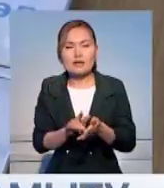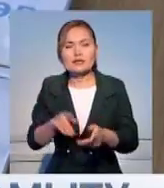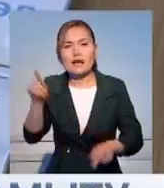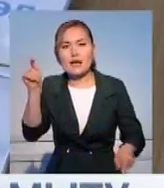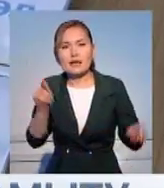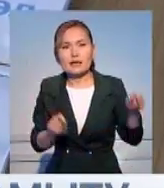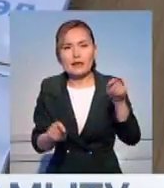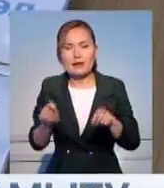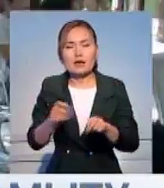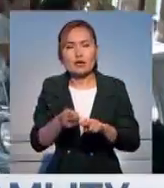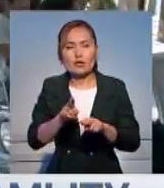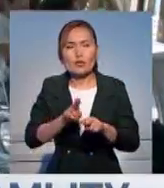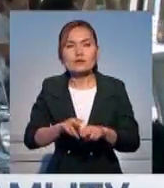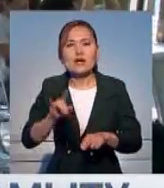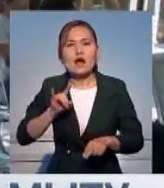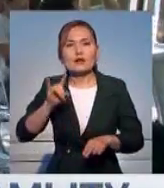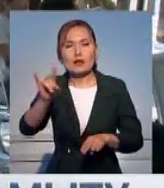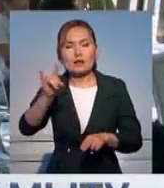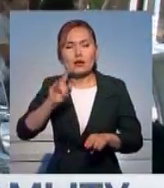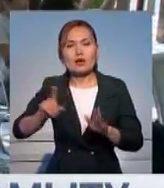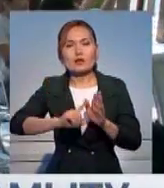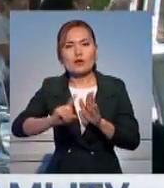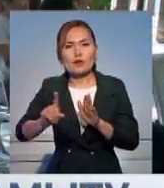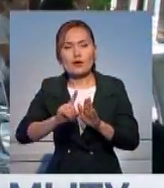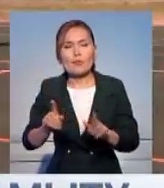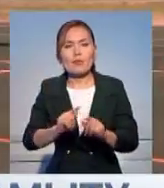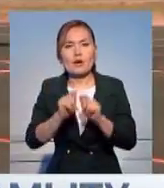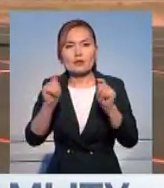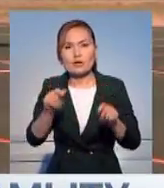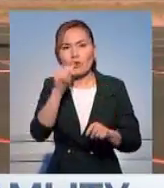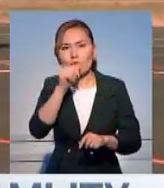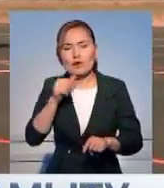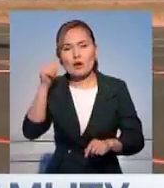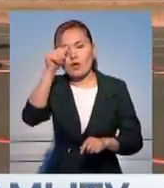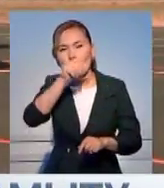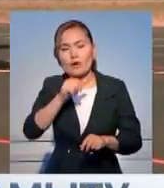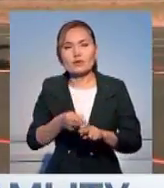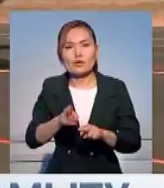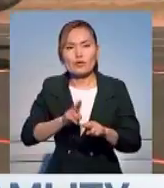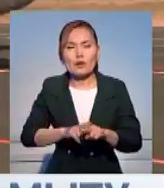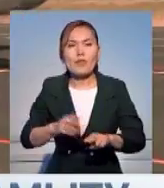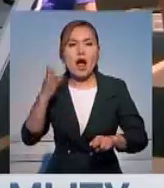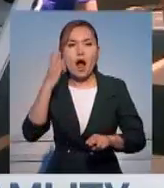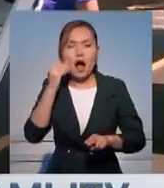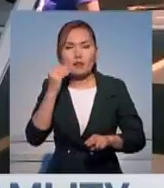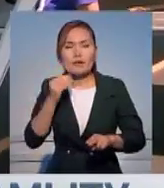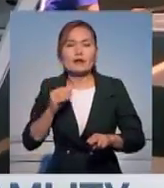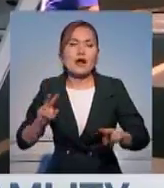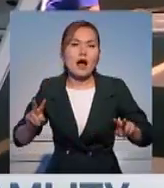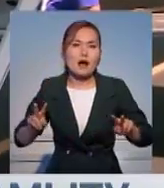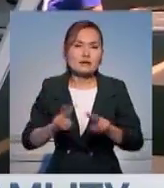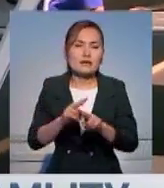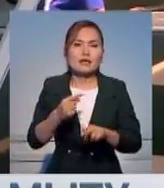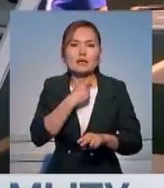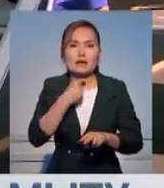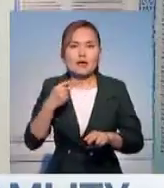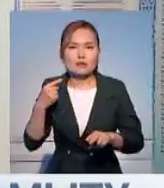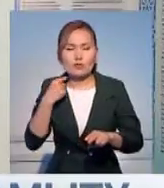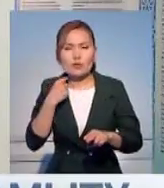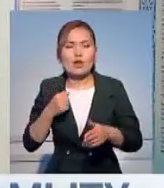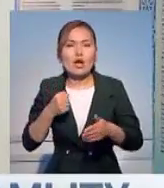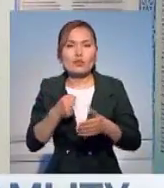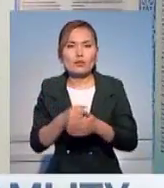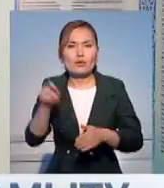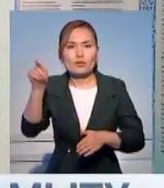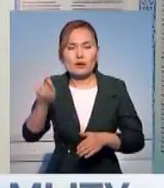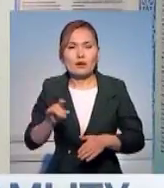Үшаралға Алматы мен Талдықорған арқылы келетін. Бүгінде тікелей әуе рейстер ашылған. Ол саяхатшылар үшін өте тиімді болып тұр.